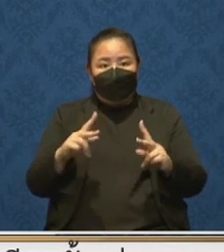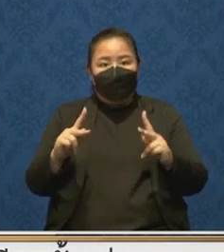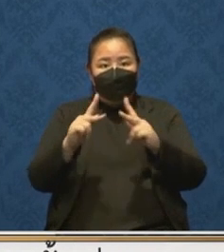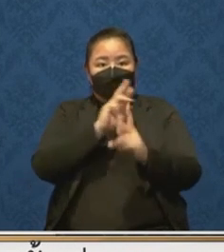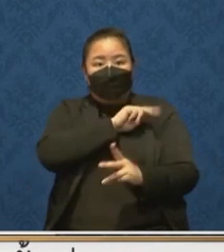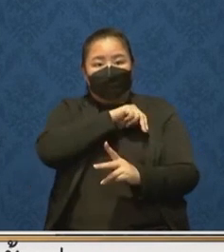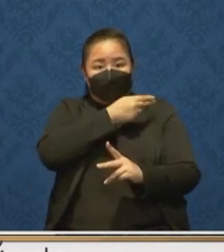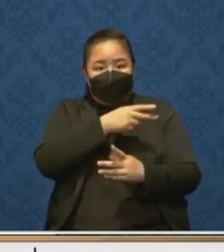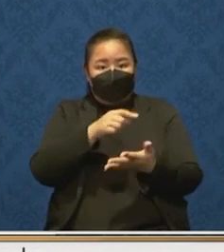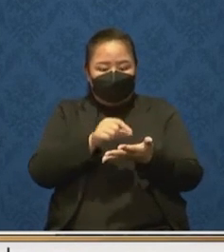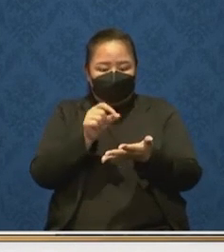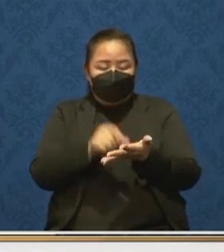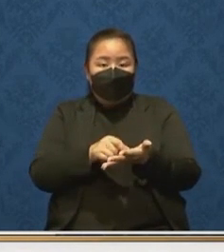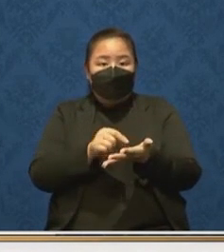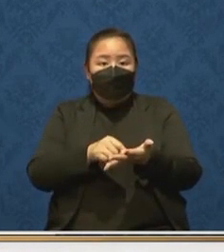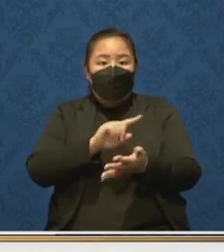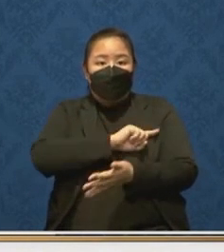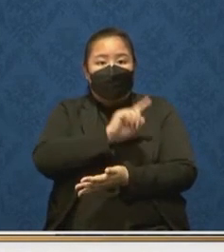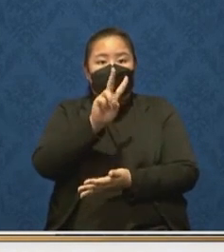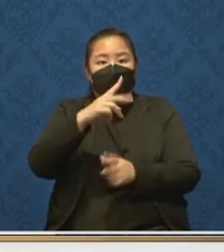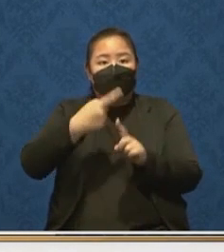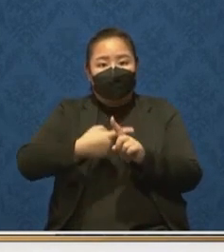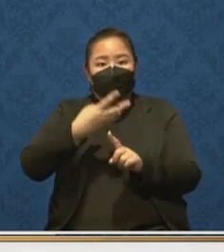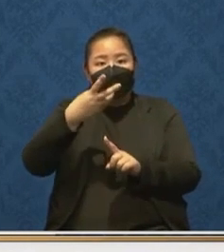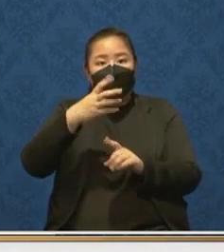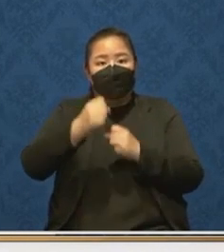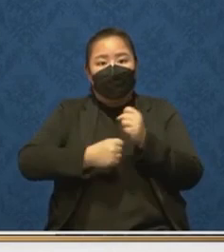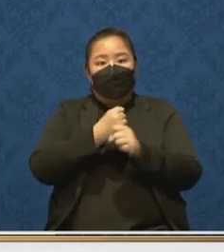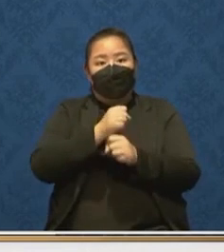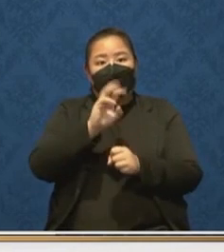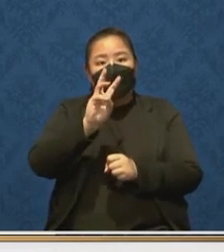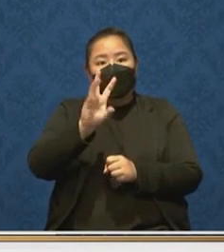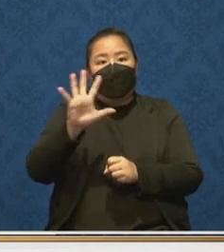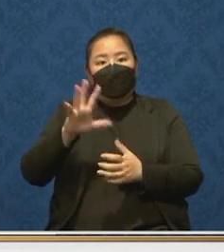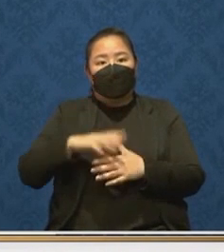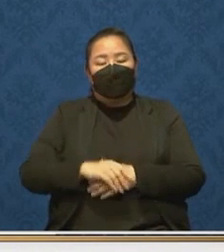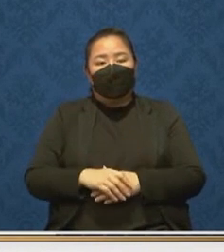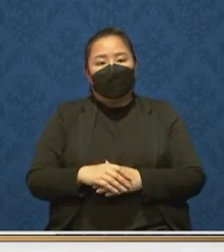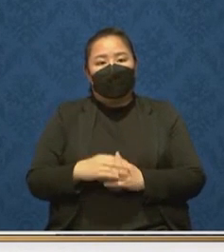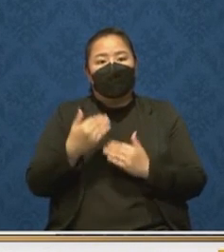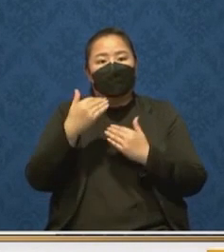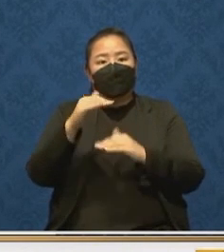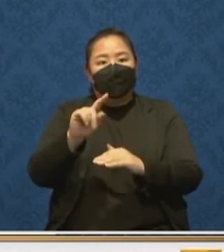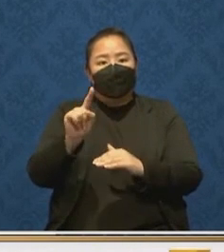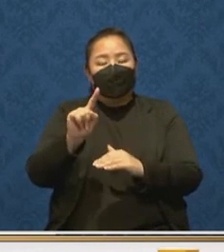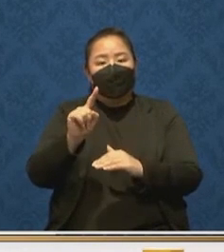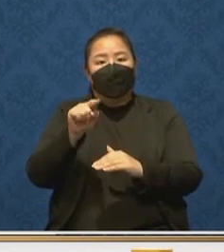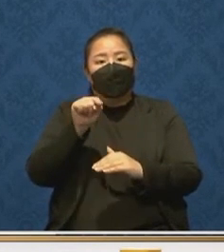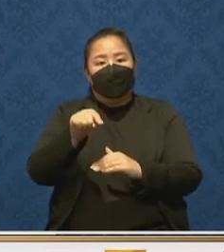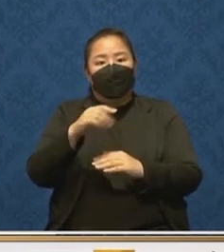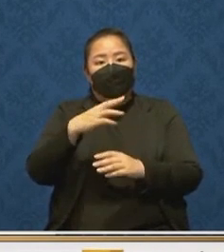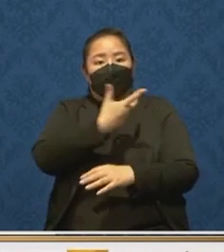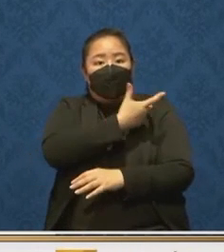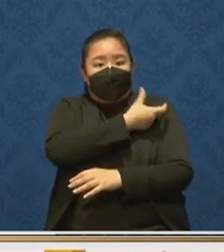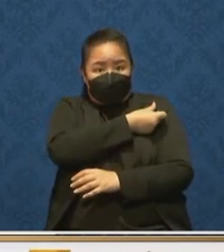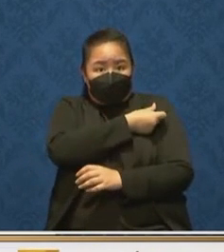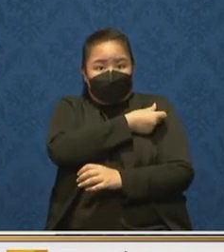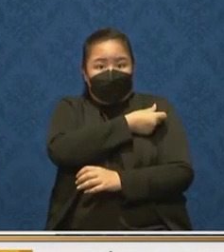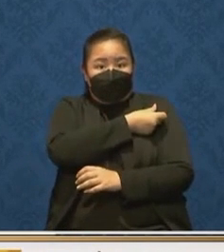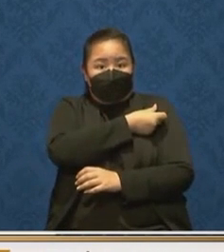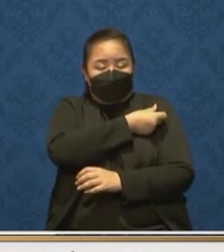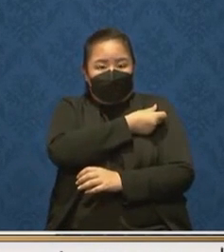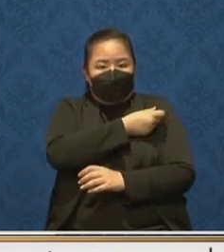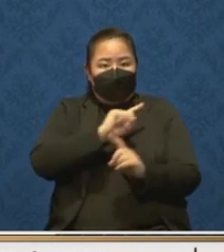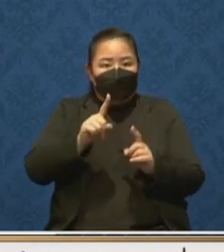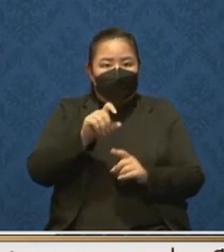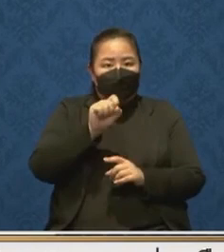โงวที่ 2 มิธุนายน 65รงวัคซีนโควิด ไม่วาจะเป็น Sino